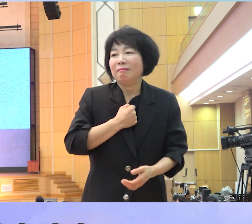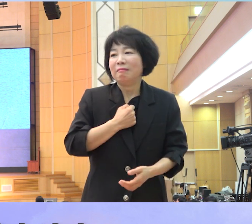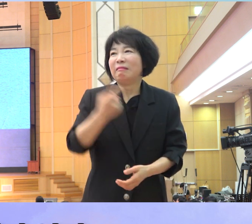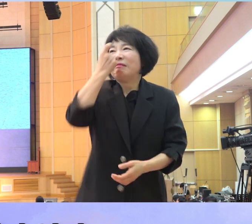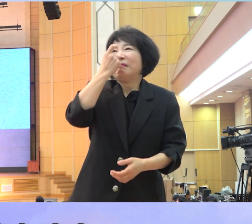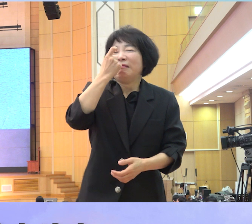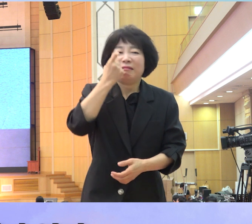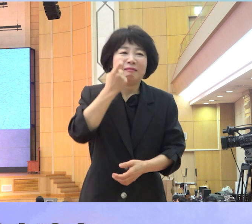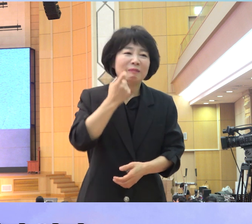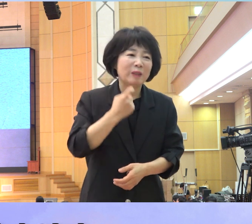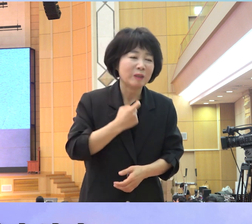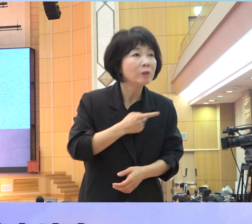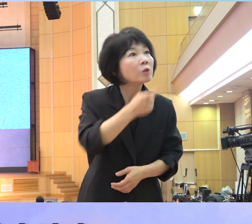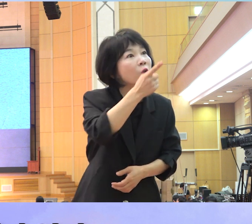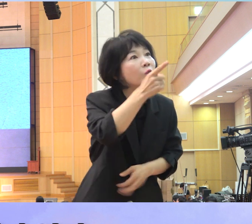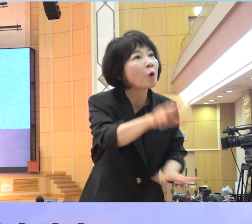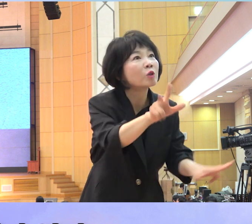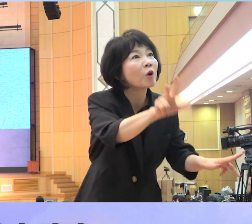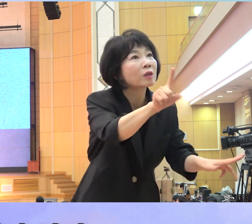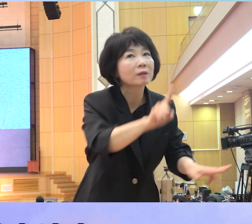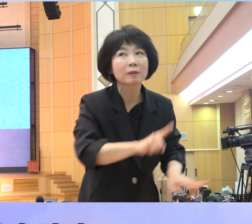제가 바로 무슨 말 했는지 아십니까?